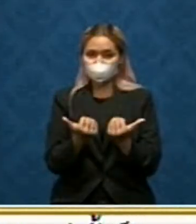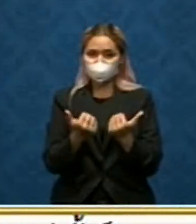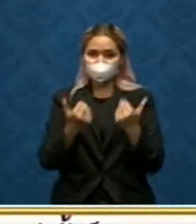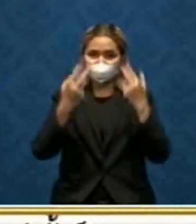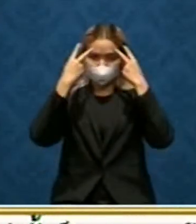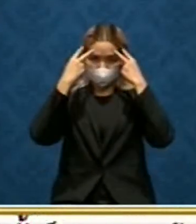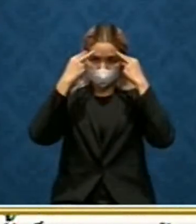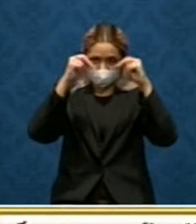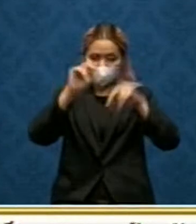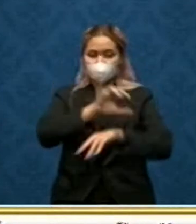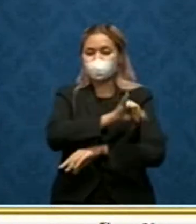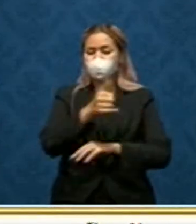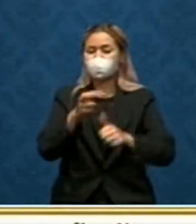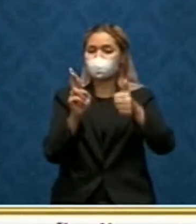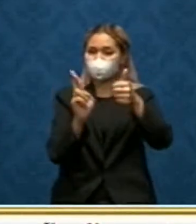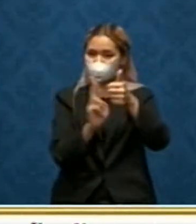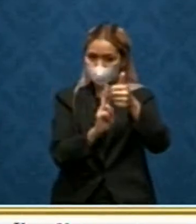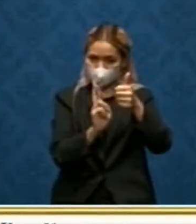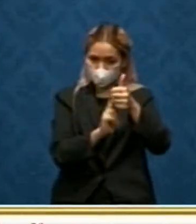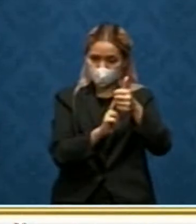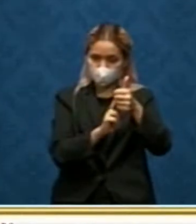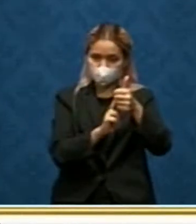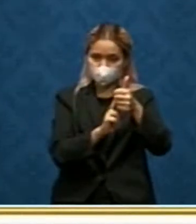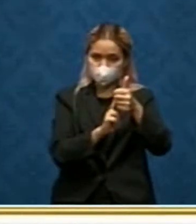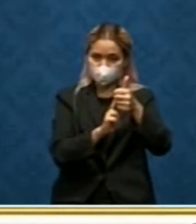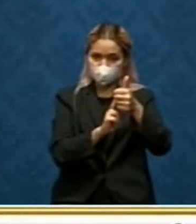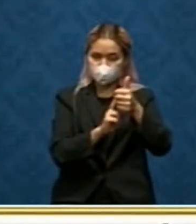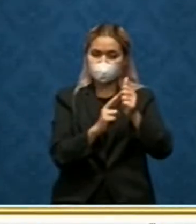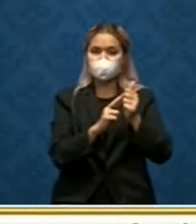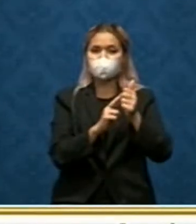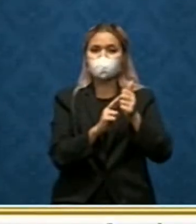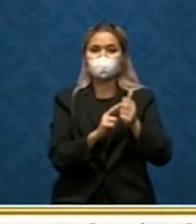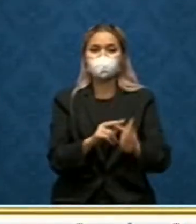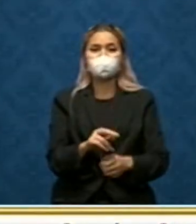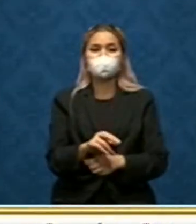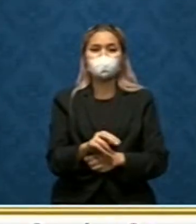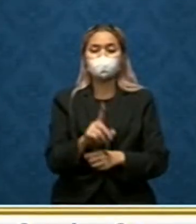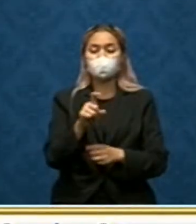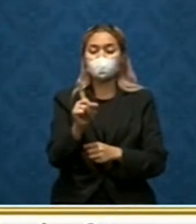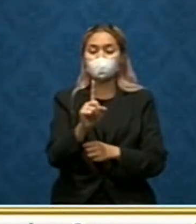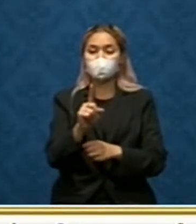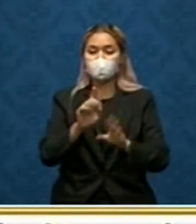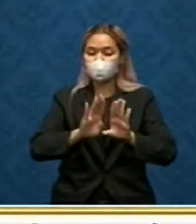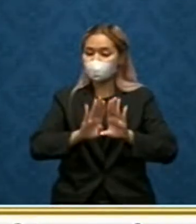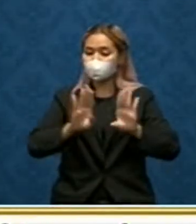ัด ต้แสดงควเปนคนบริสุิิๆให้เห็น แล้ทานอ้างวา ง่